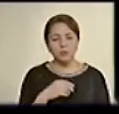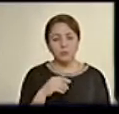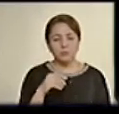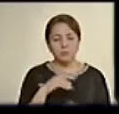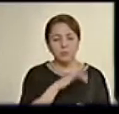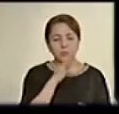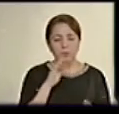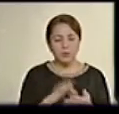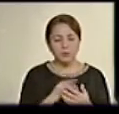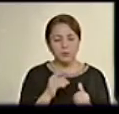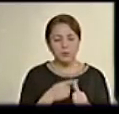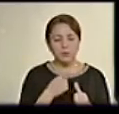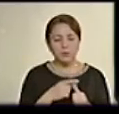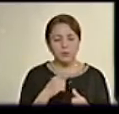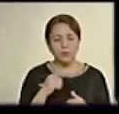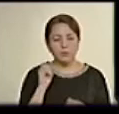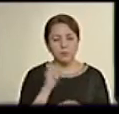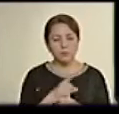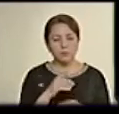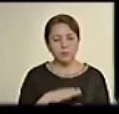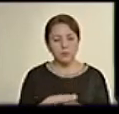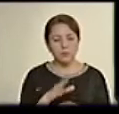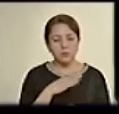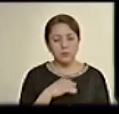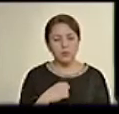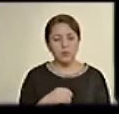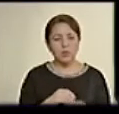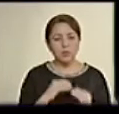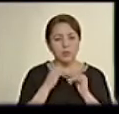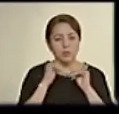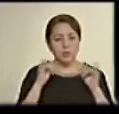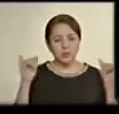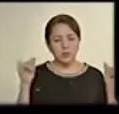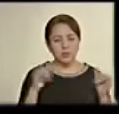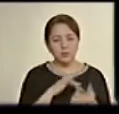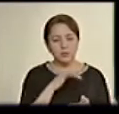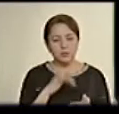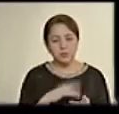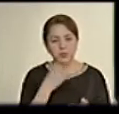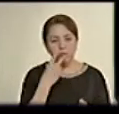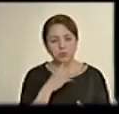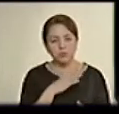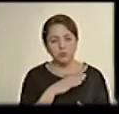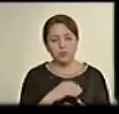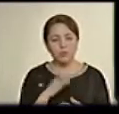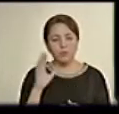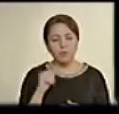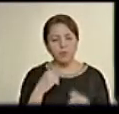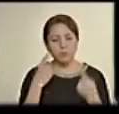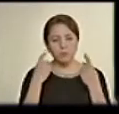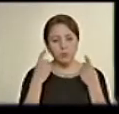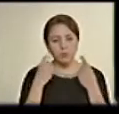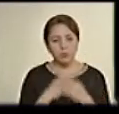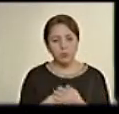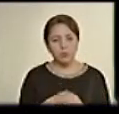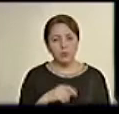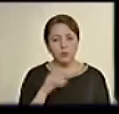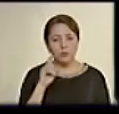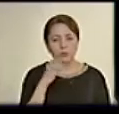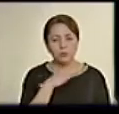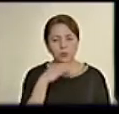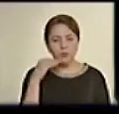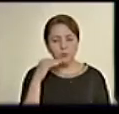tushmaydigan poytaxt vazifasini o'tab yirik shahar ko'rinishiga ega bo'lgan ekan. Va Buxoroda 100 dan